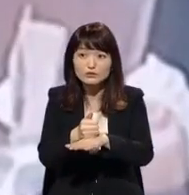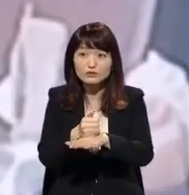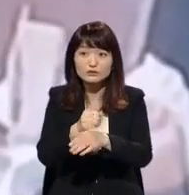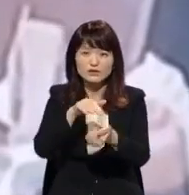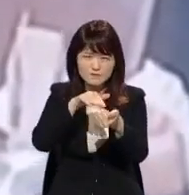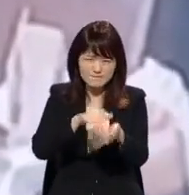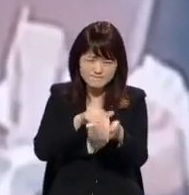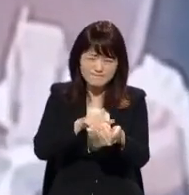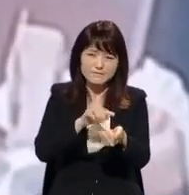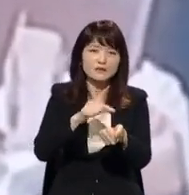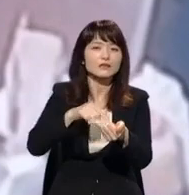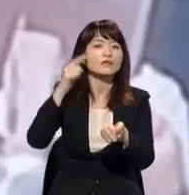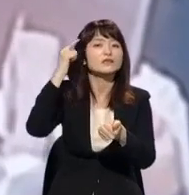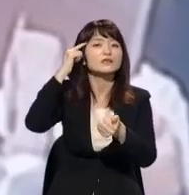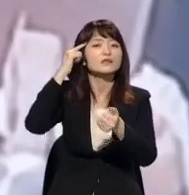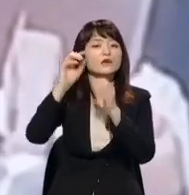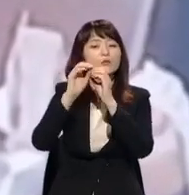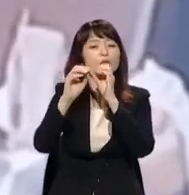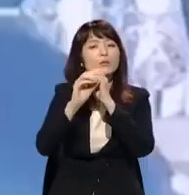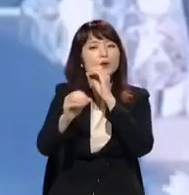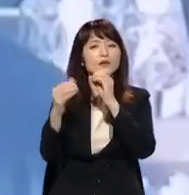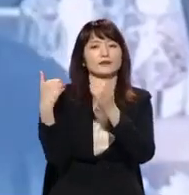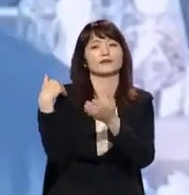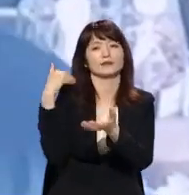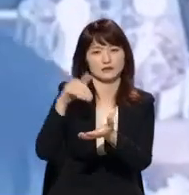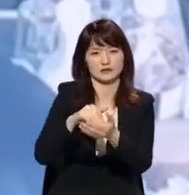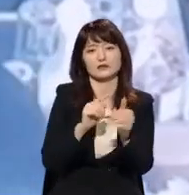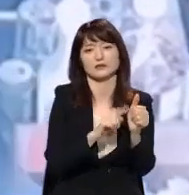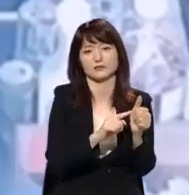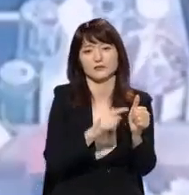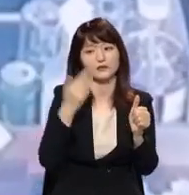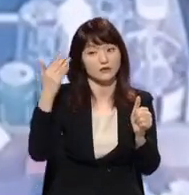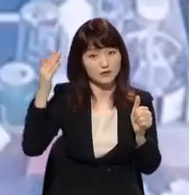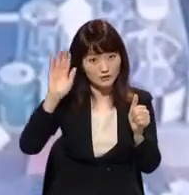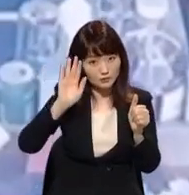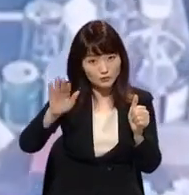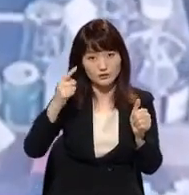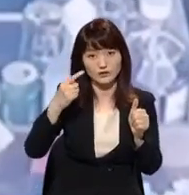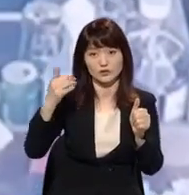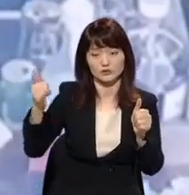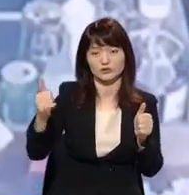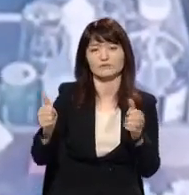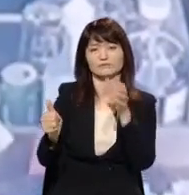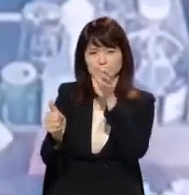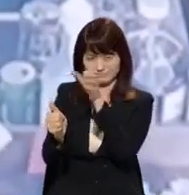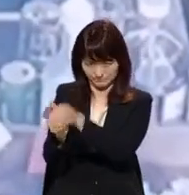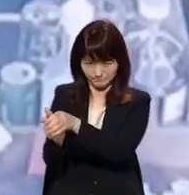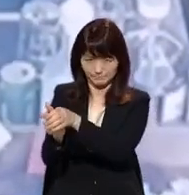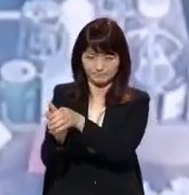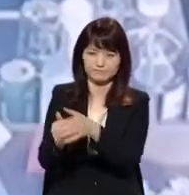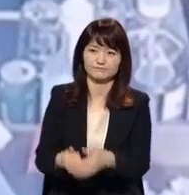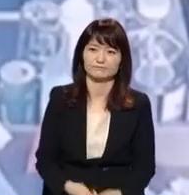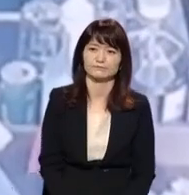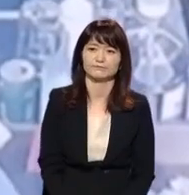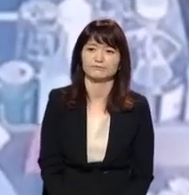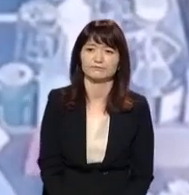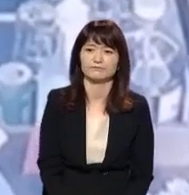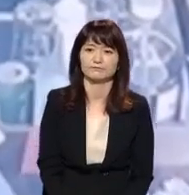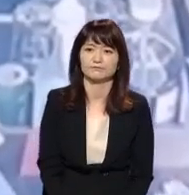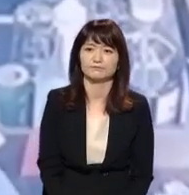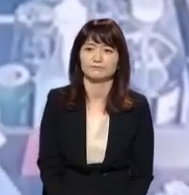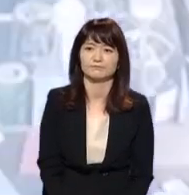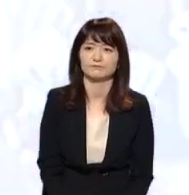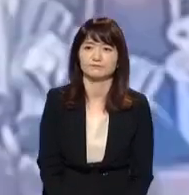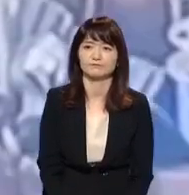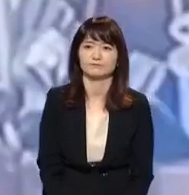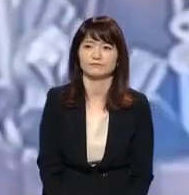사투 끝에 겨우 의식을 되찾은 남성입니다. 자, 이후에 119에 무사히 인계가 됐습니다. 자, 박 변호사님.